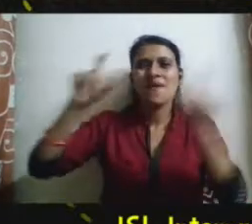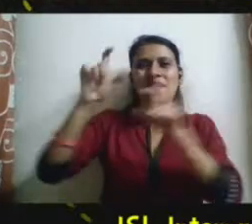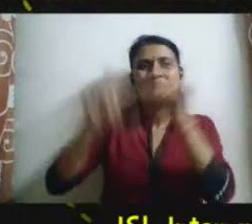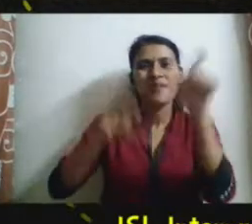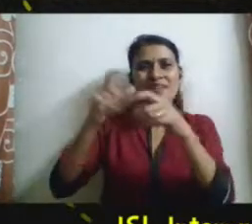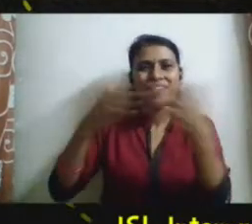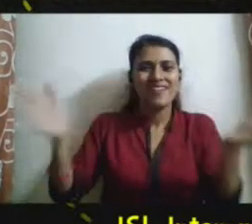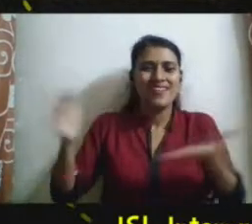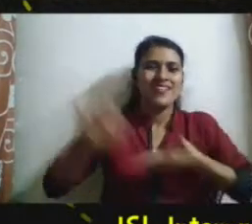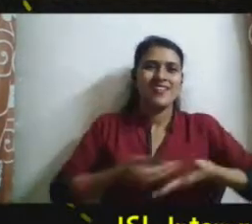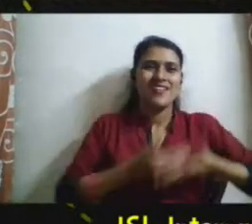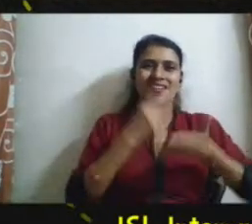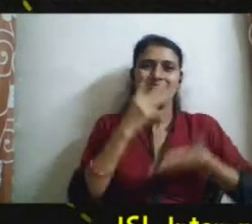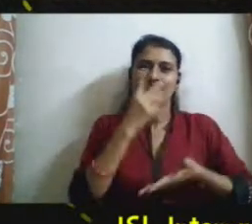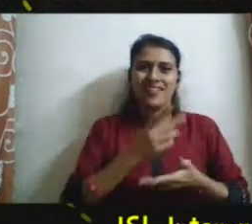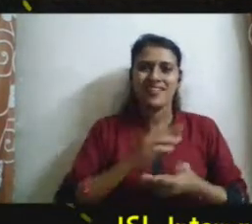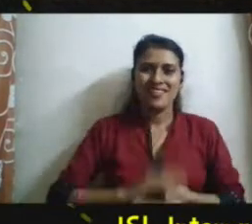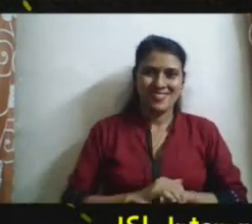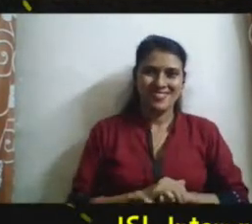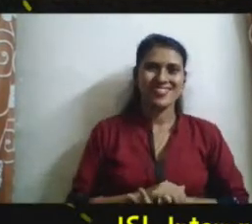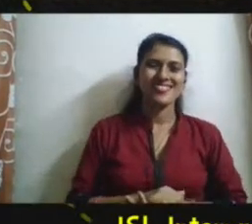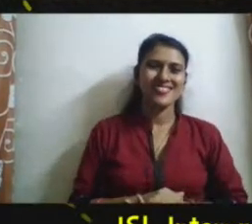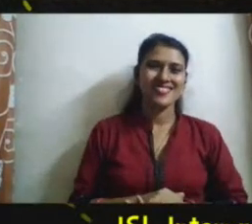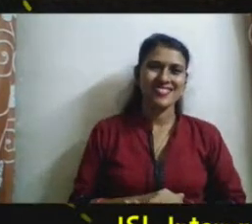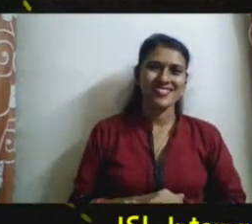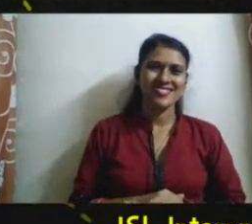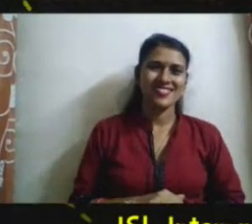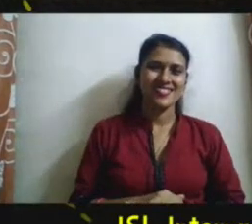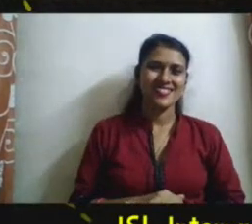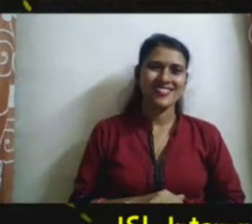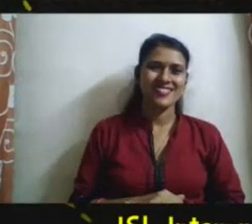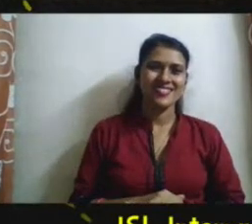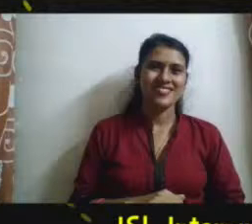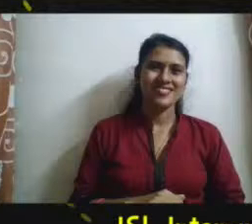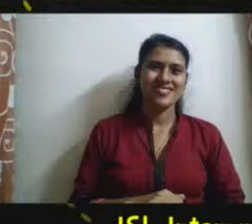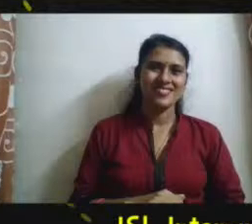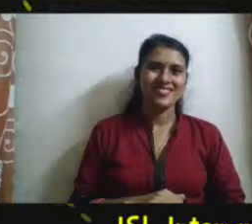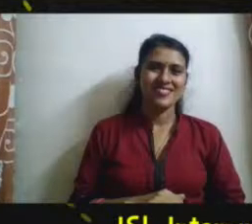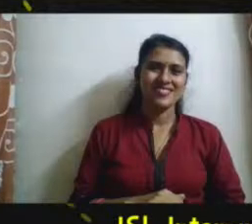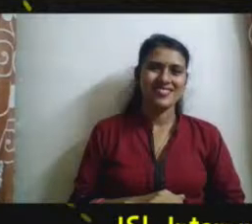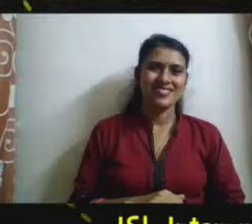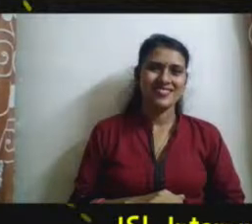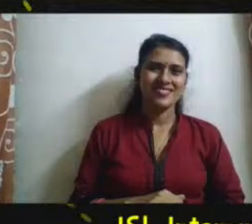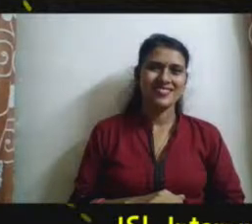सुआ रे सुआ बन खंडी सुआ